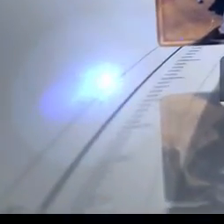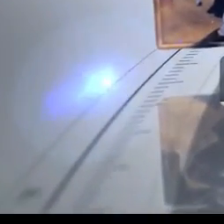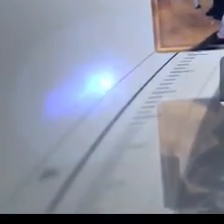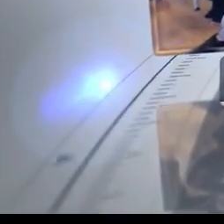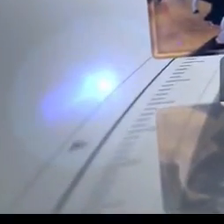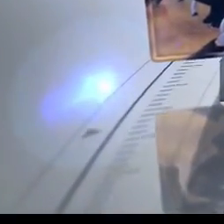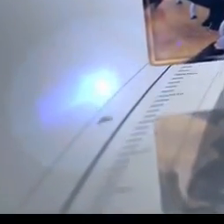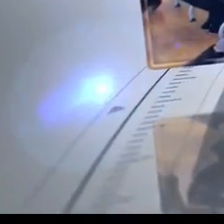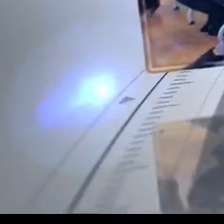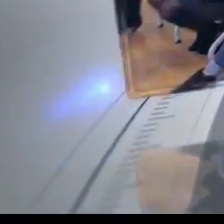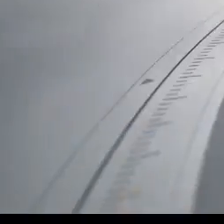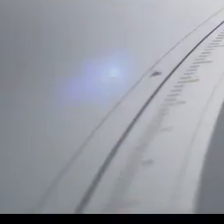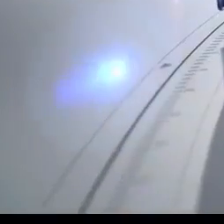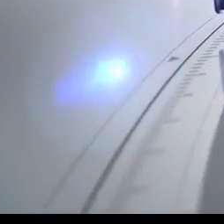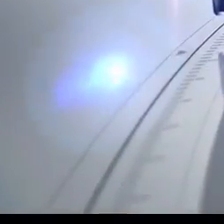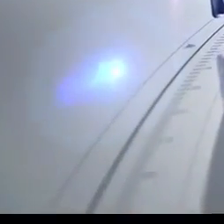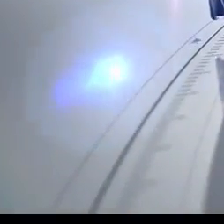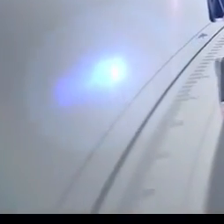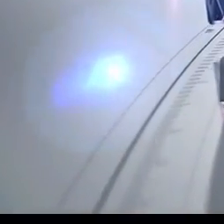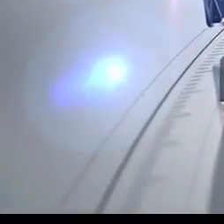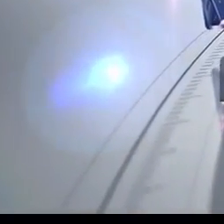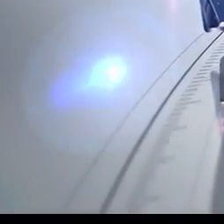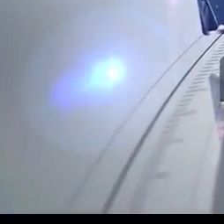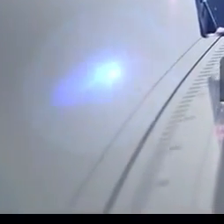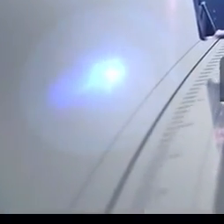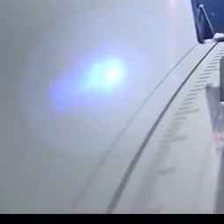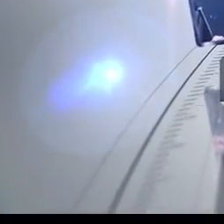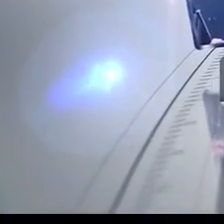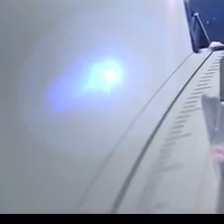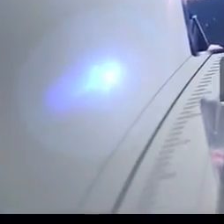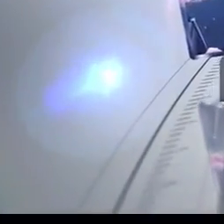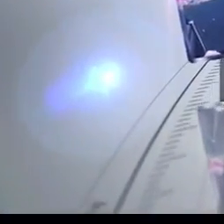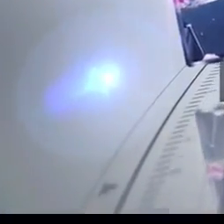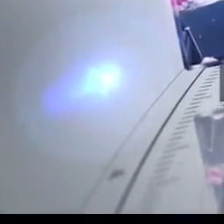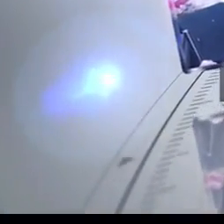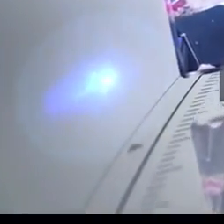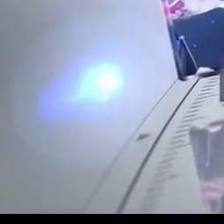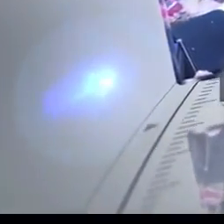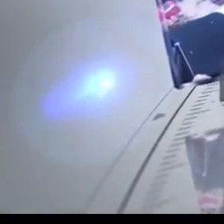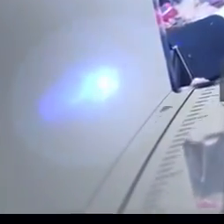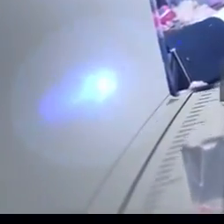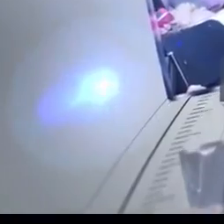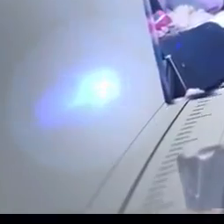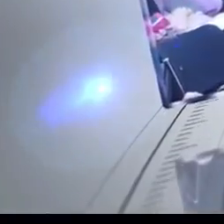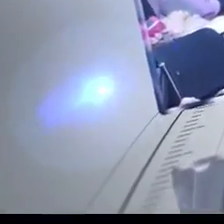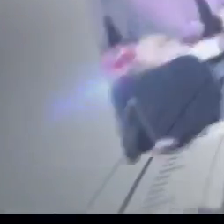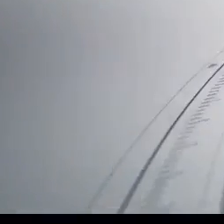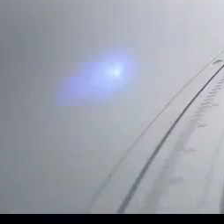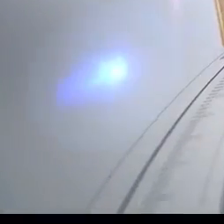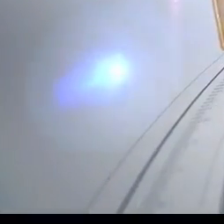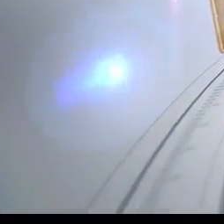хөөл ерхцөөй ғадаа тарилца хэвлэл мэдээлл байгал орчан зэрэг салбарин төр ерүүнэй негім олуүлсин байгуллаг